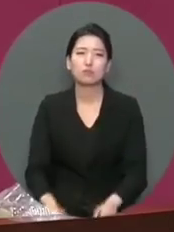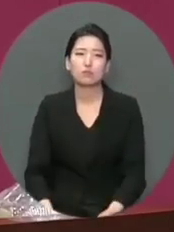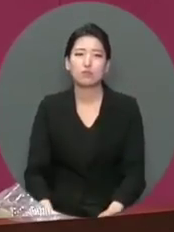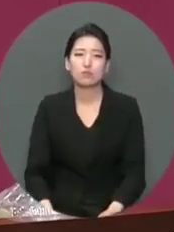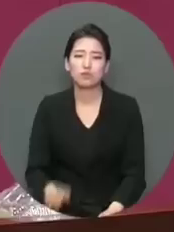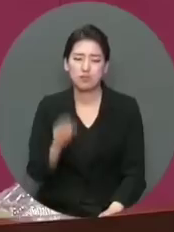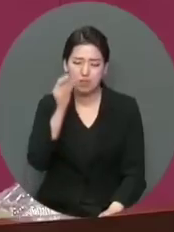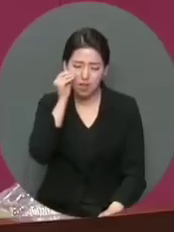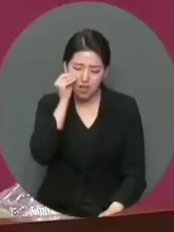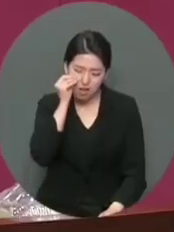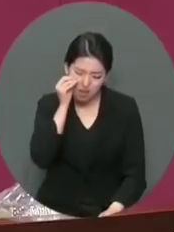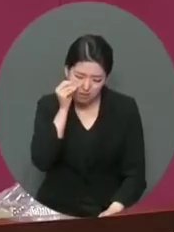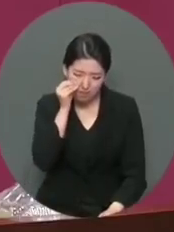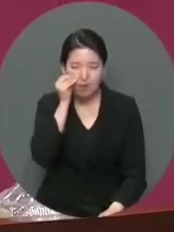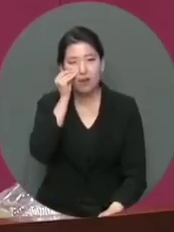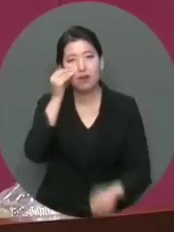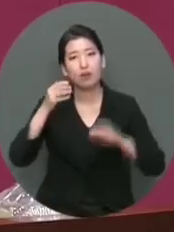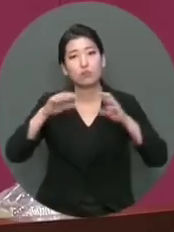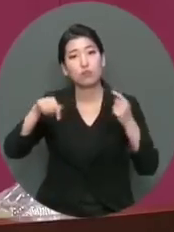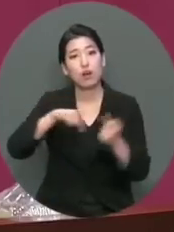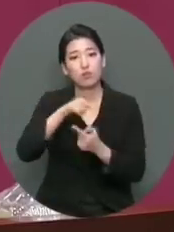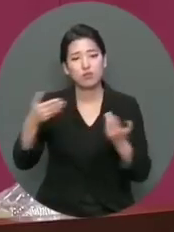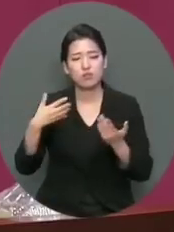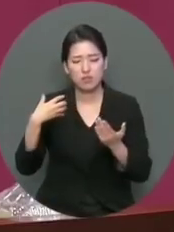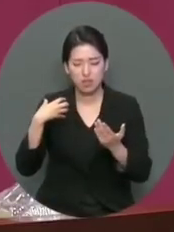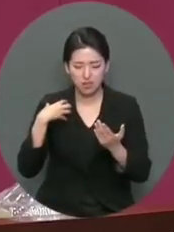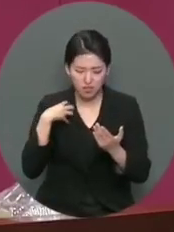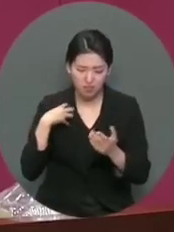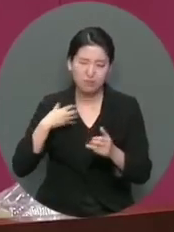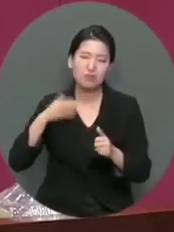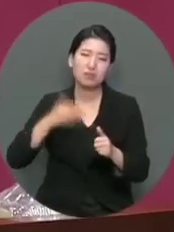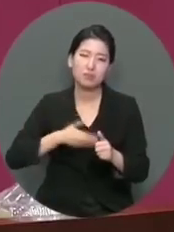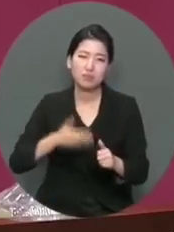제발 책임 있는 국정운영을 하십시오.